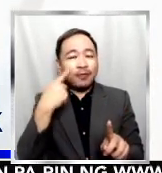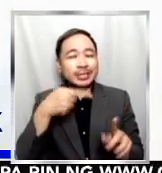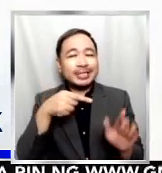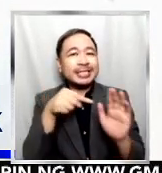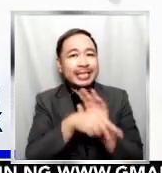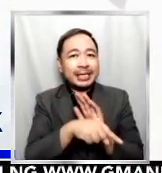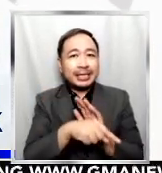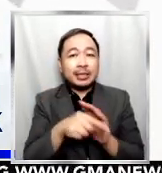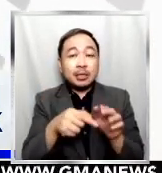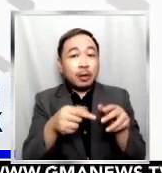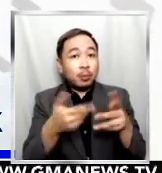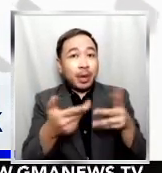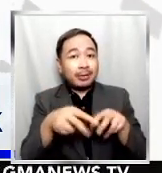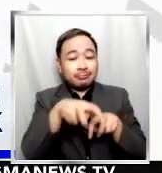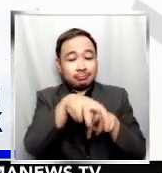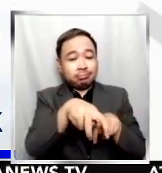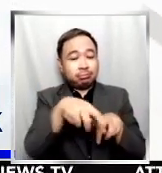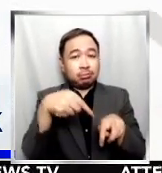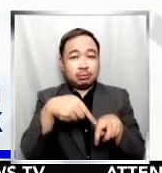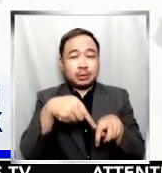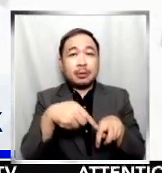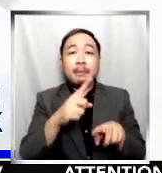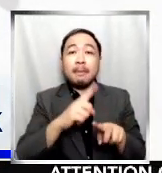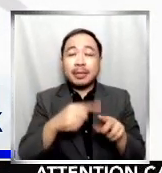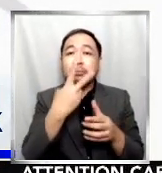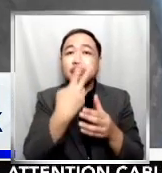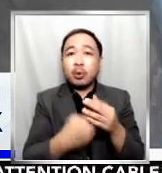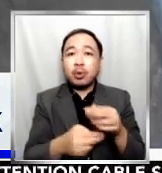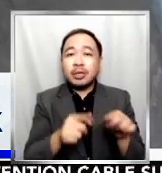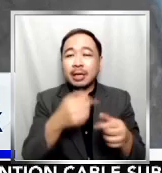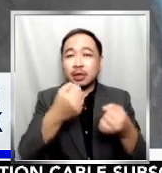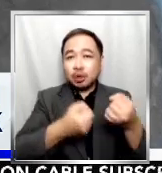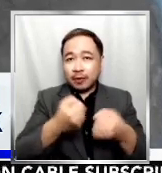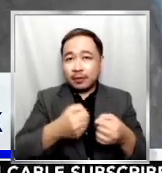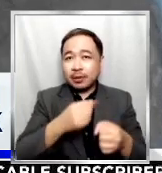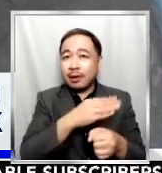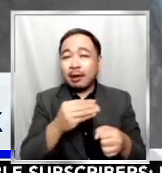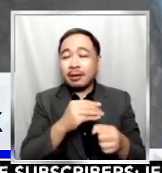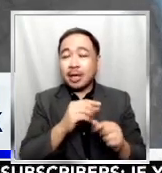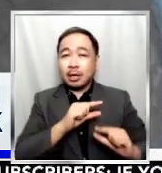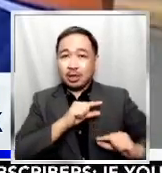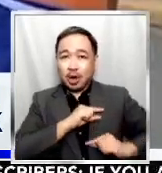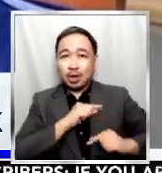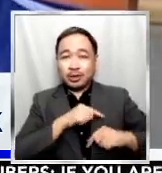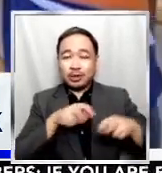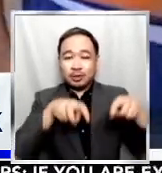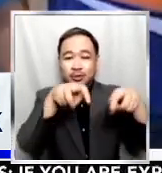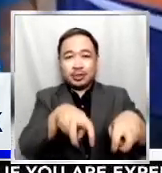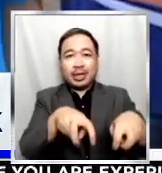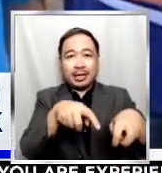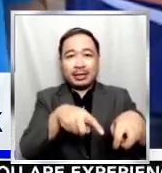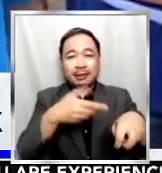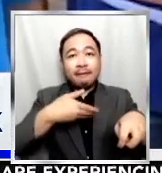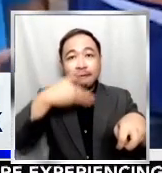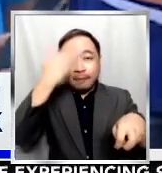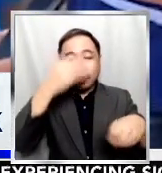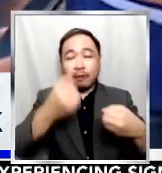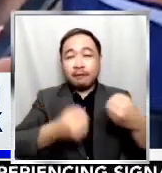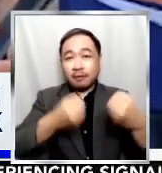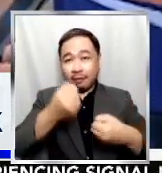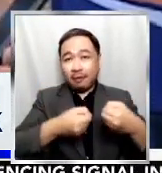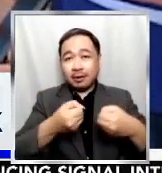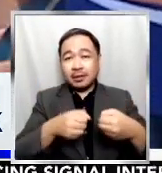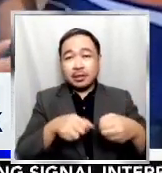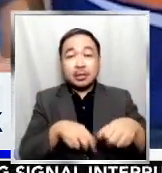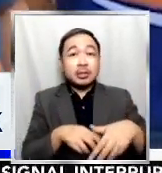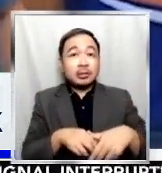na pickup. Pero parehong natamaan ang kanyang driver at bodyguard na parehong nakaupo sa harapan. Ayon kay Rodriguez, bagamat alam niyang